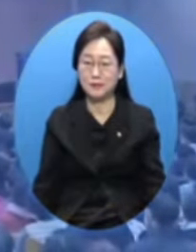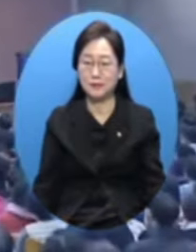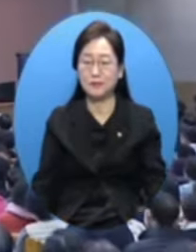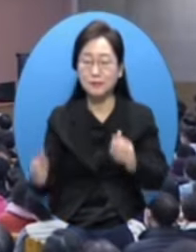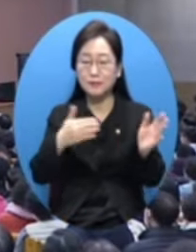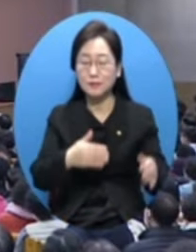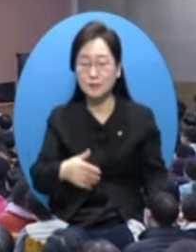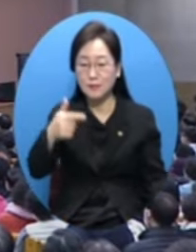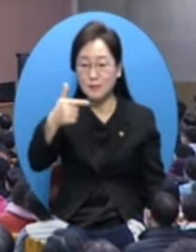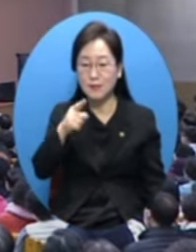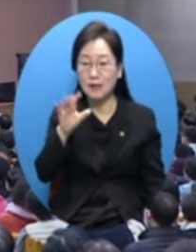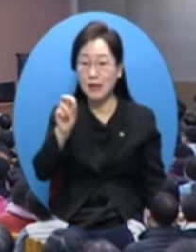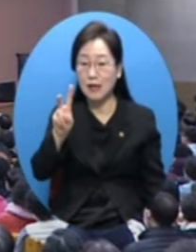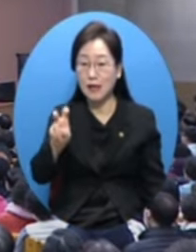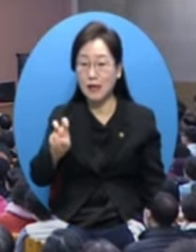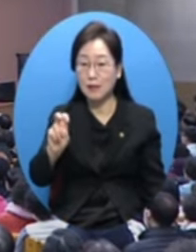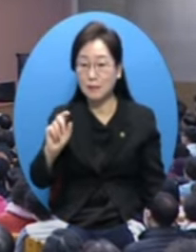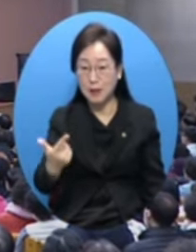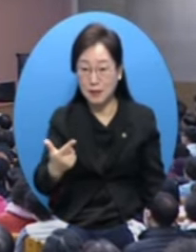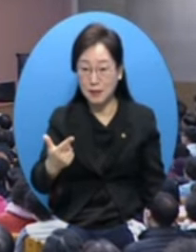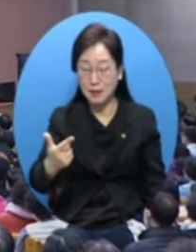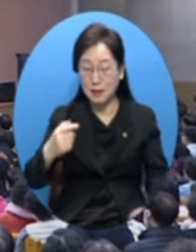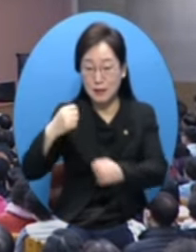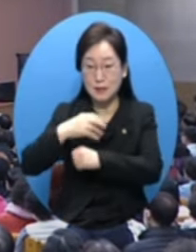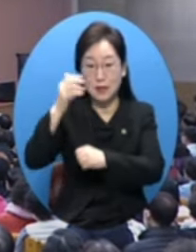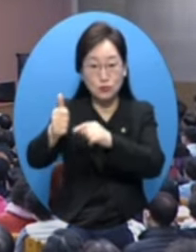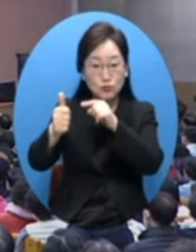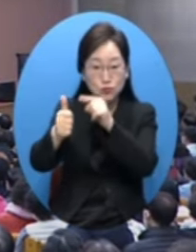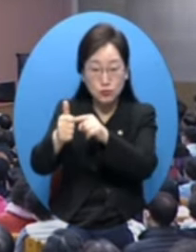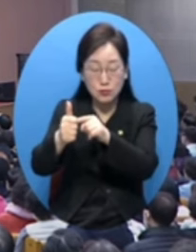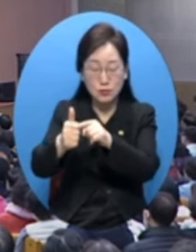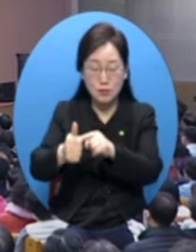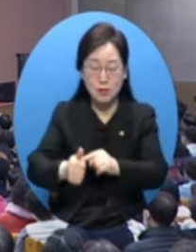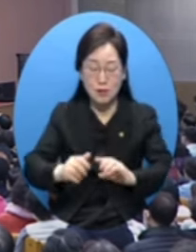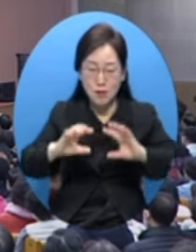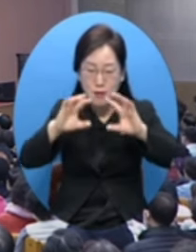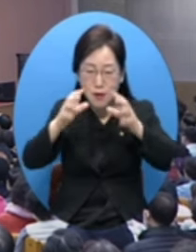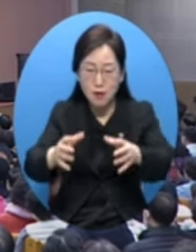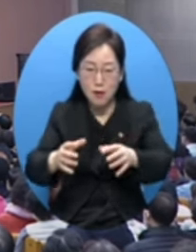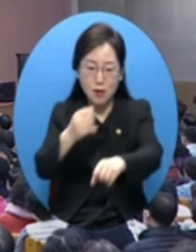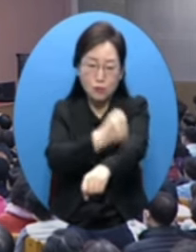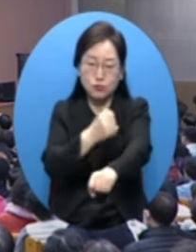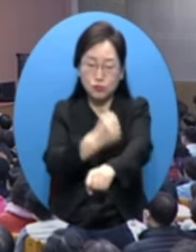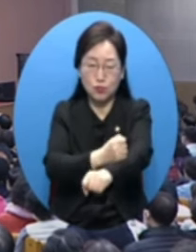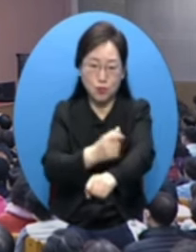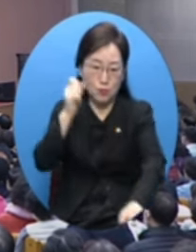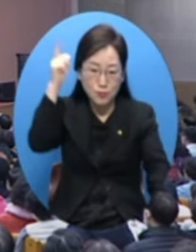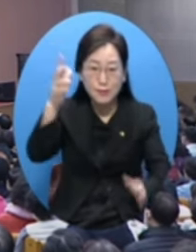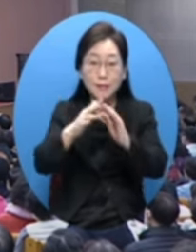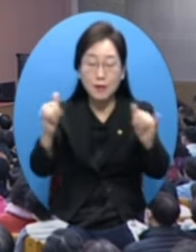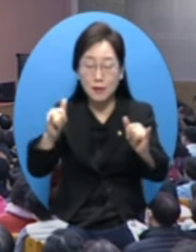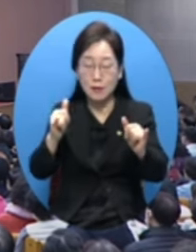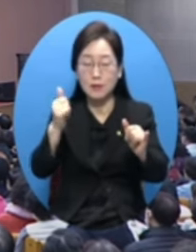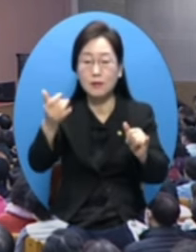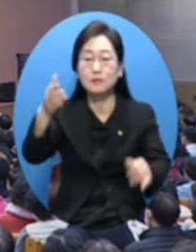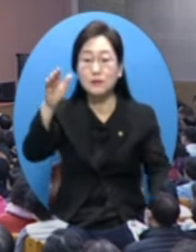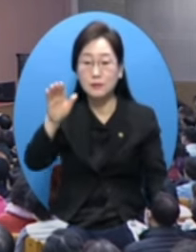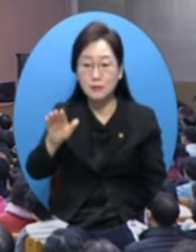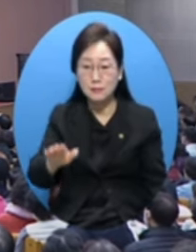남한 장군 전에 일어나선 큰 용사고 나라의 공을 세운 위대한 장군이었지만은